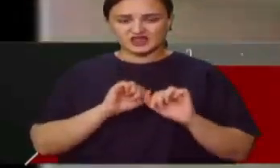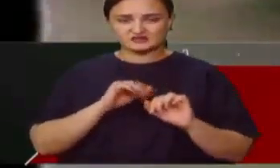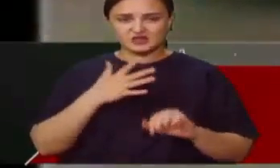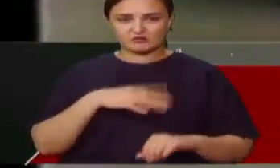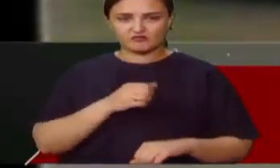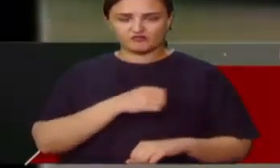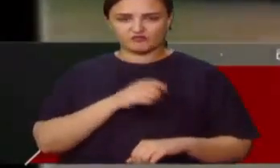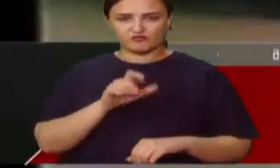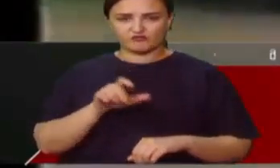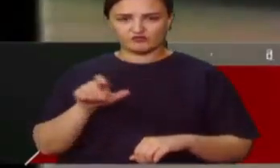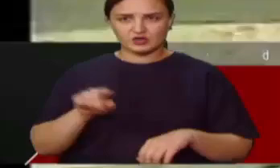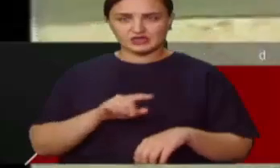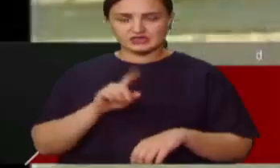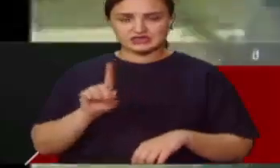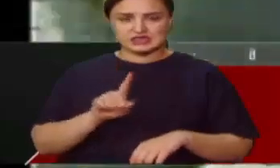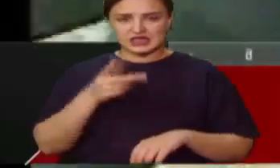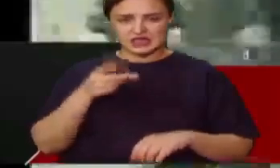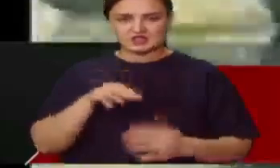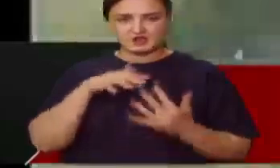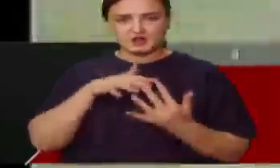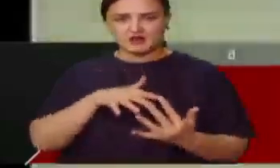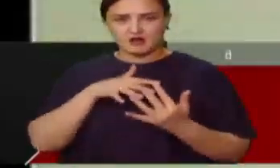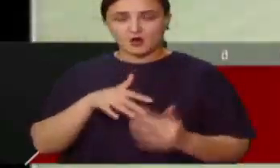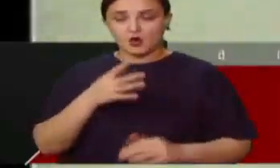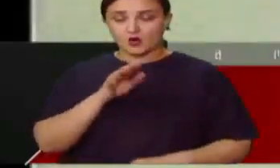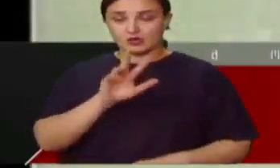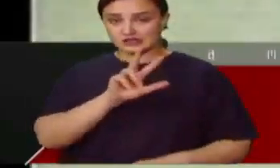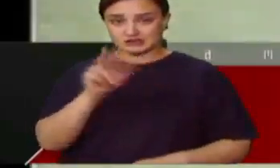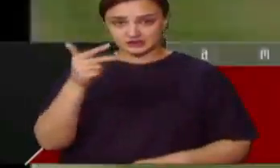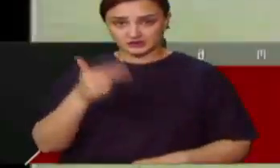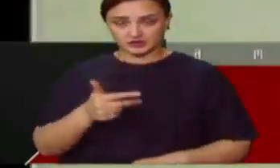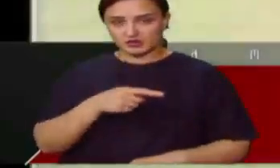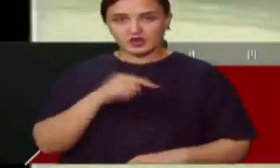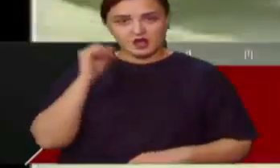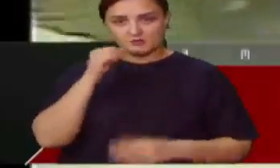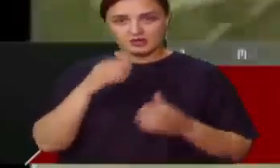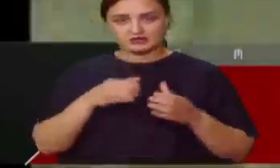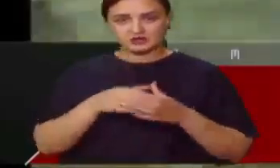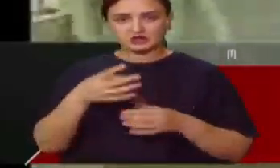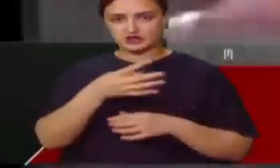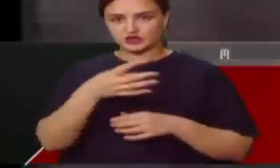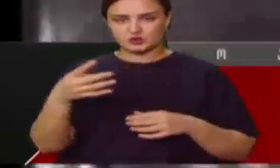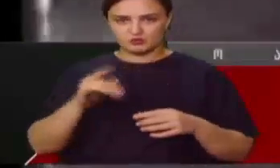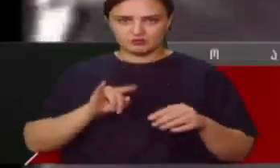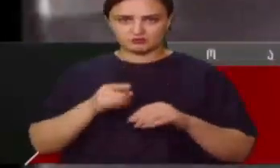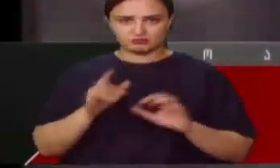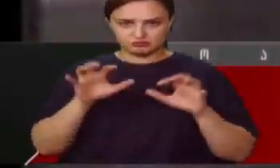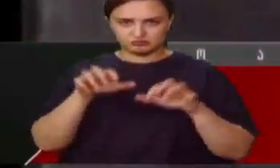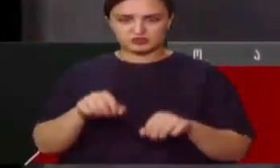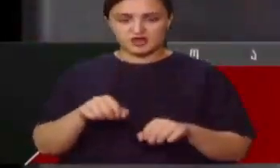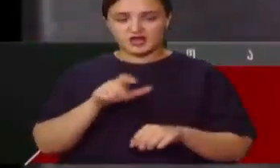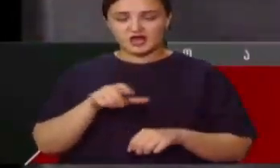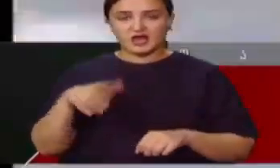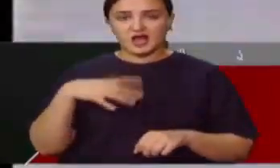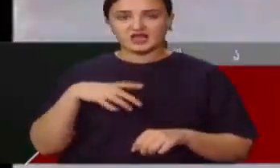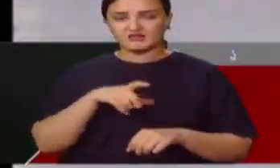სამხედრო მოსამსახურეების საათნახევრის განმავლობაში იბრძოდნენ. 4-ის ნახევარზე სეპარატისტებმა უზენაესი საბჭო შენობა აიღეს და ქალაქში დარჩენილი